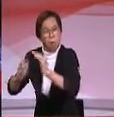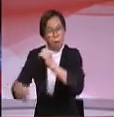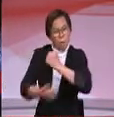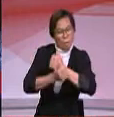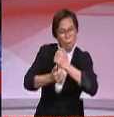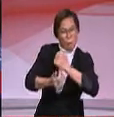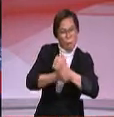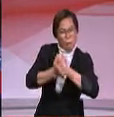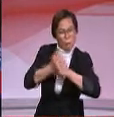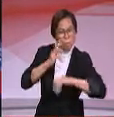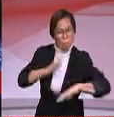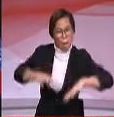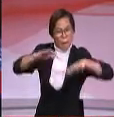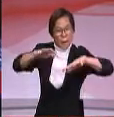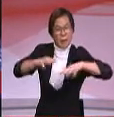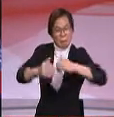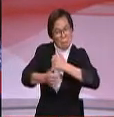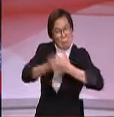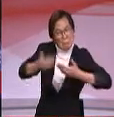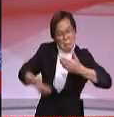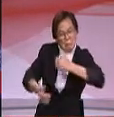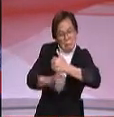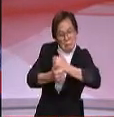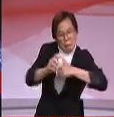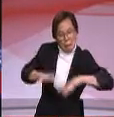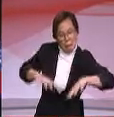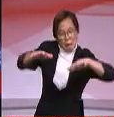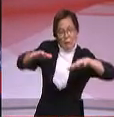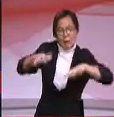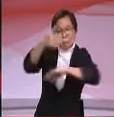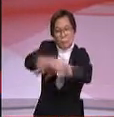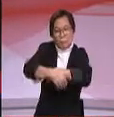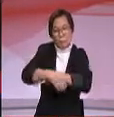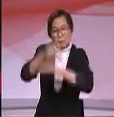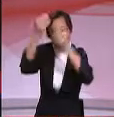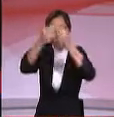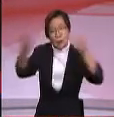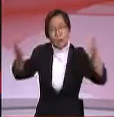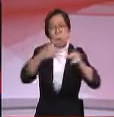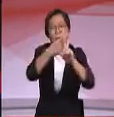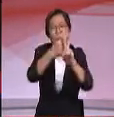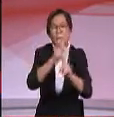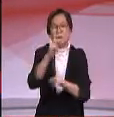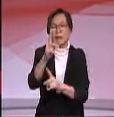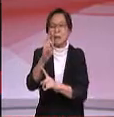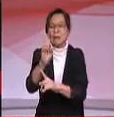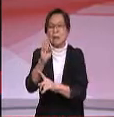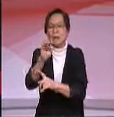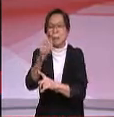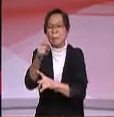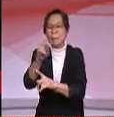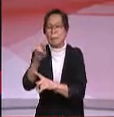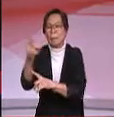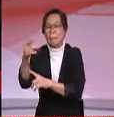berisiko banjir pada malam ini. Jadi saya kira itu dapat saya kongsikan pada waktu ini dari Kemaman, dan terus kembali